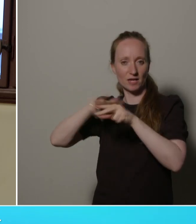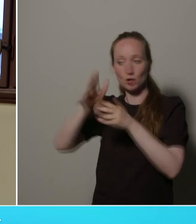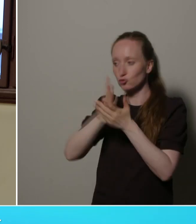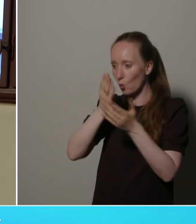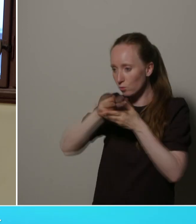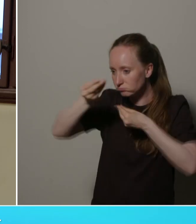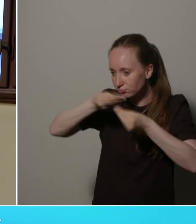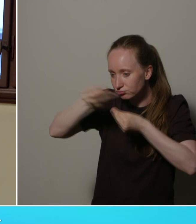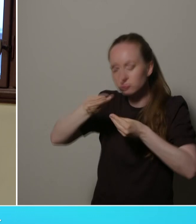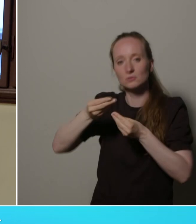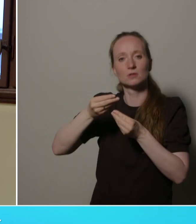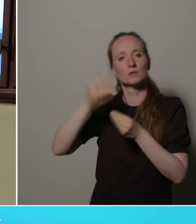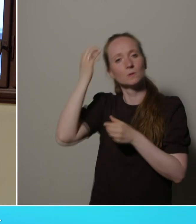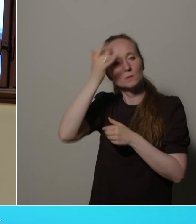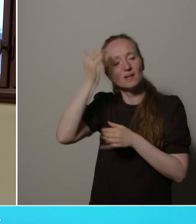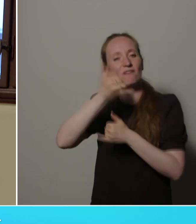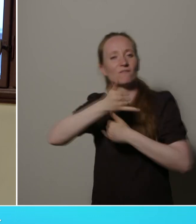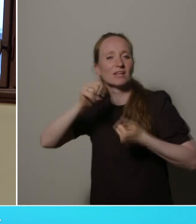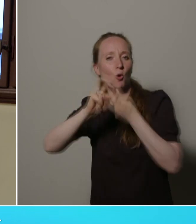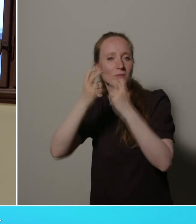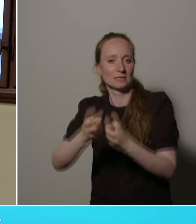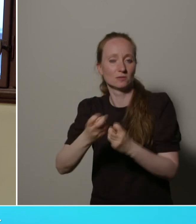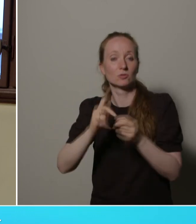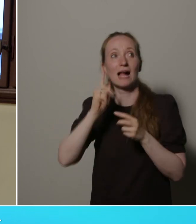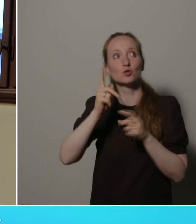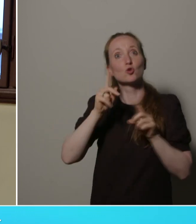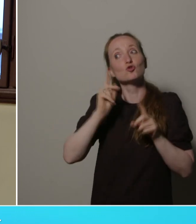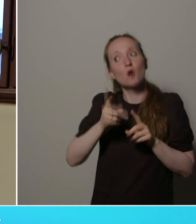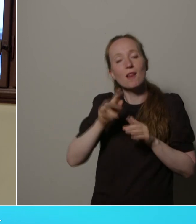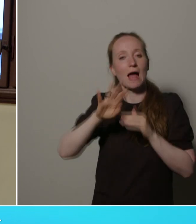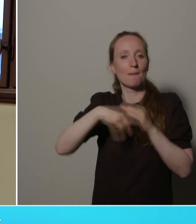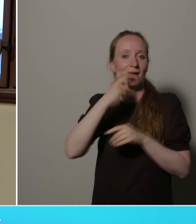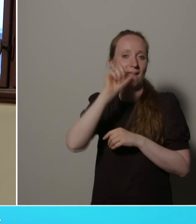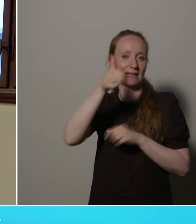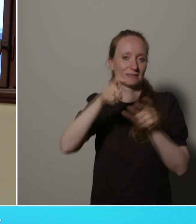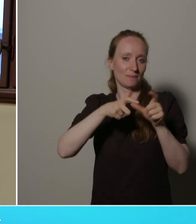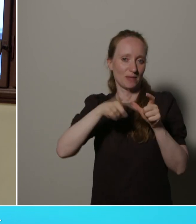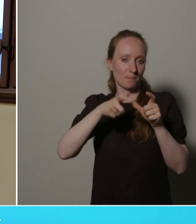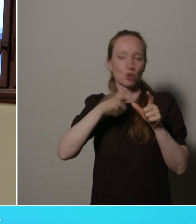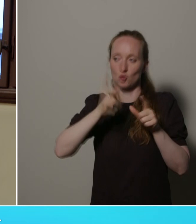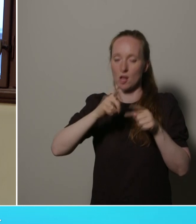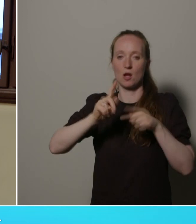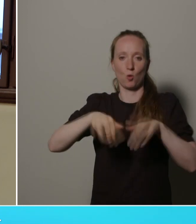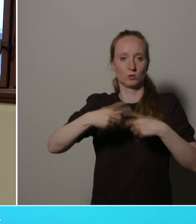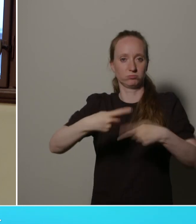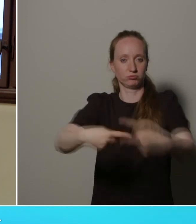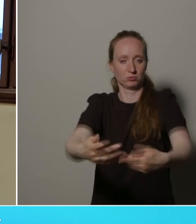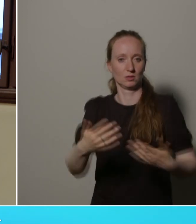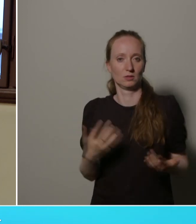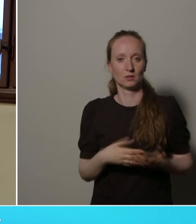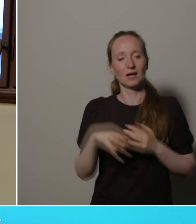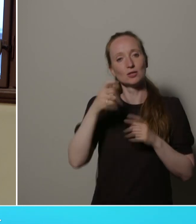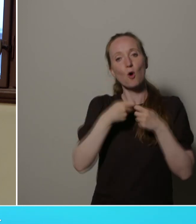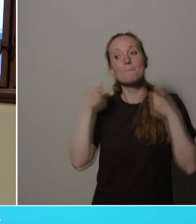abgeklärt hat, also so, dass das ab 1. September passen kann. Sollte. Ist ja nicht so einfach, das ist ein städtischer Zuschuss zu